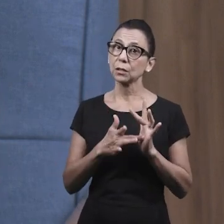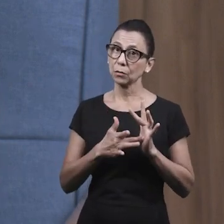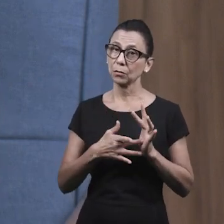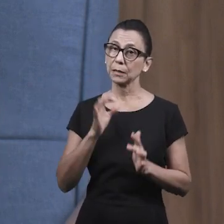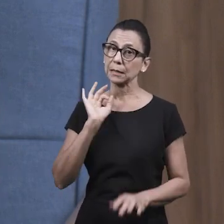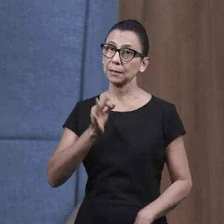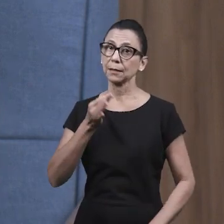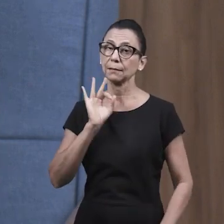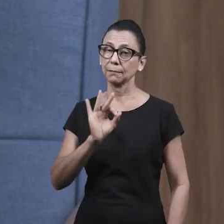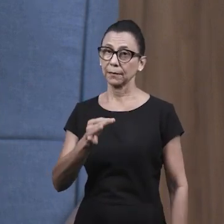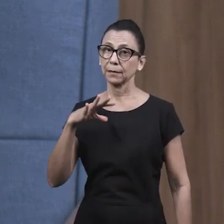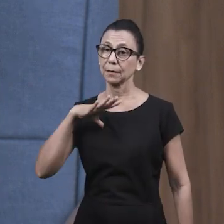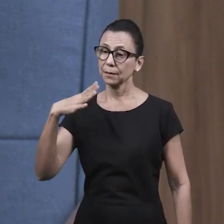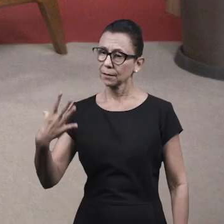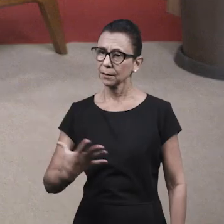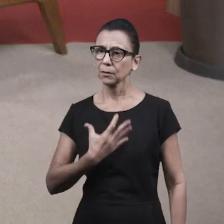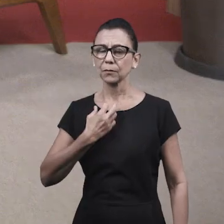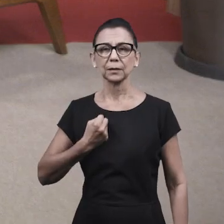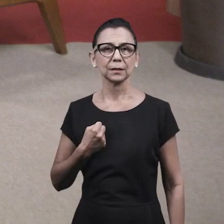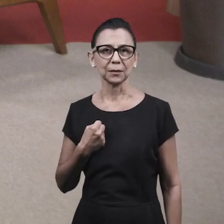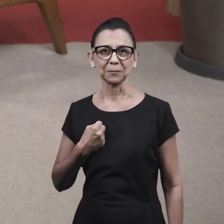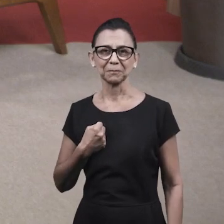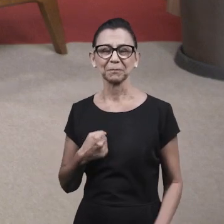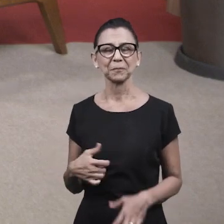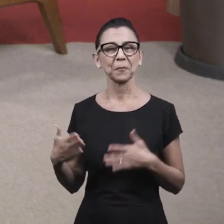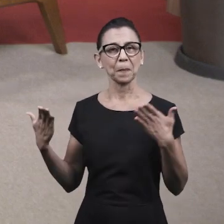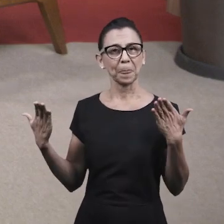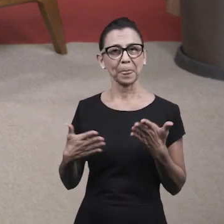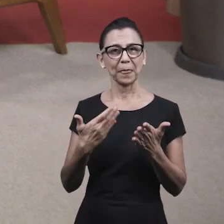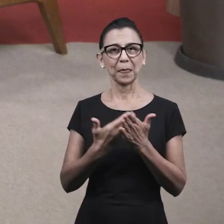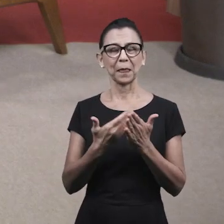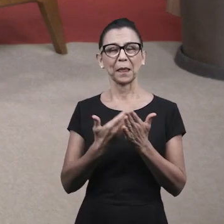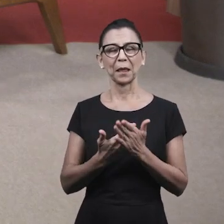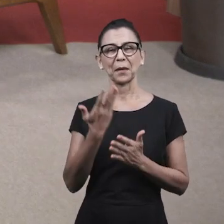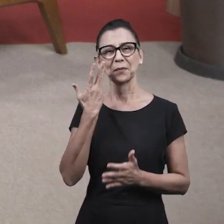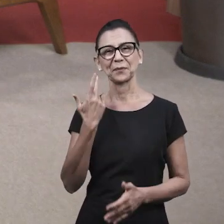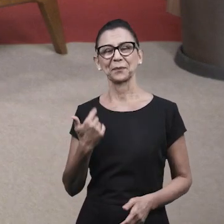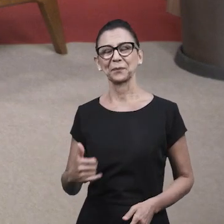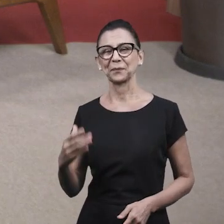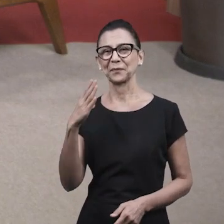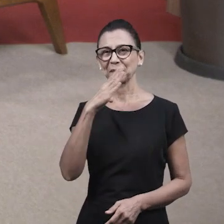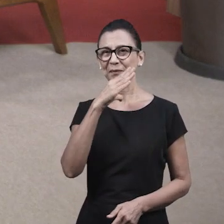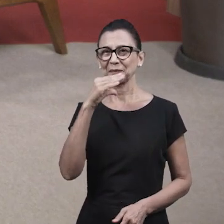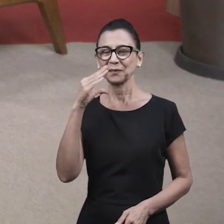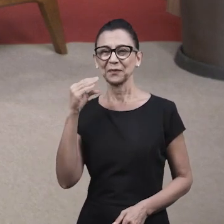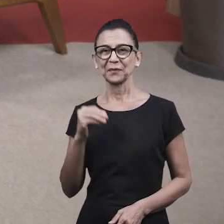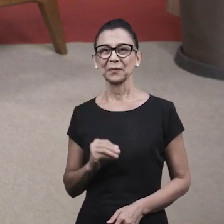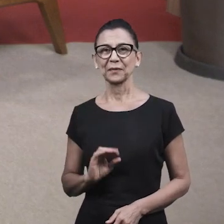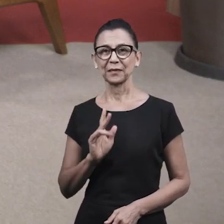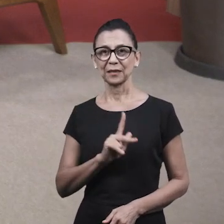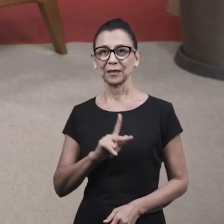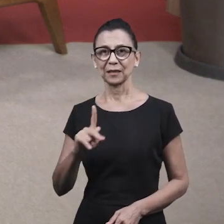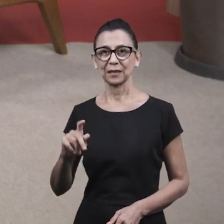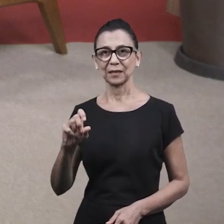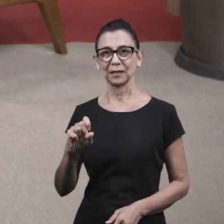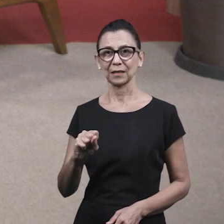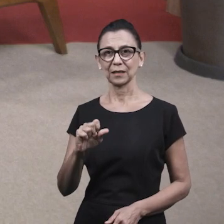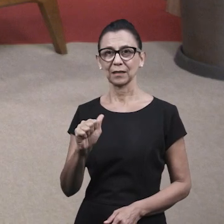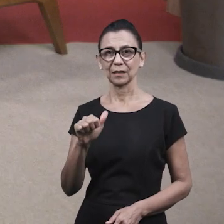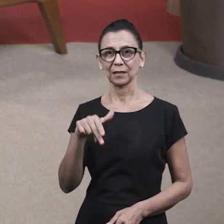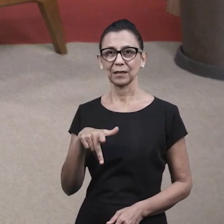nous avons la certitude du salut. Et aujourd'hui, dans l'étude pour les enfants intermédiaires et adolescents, la